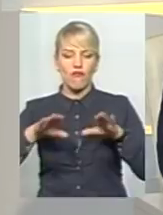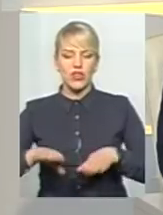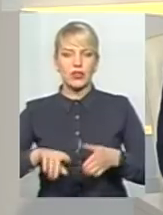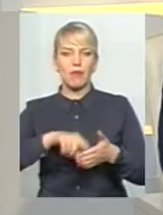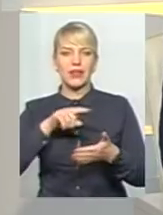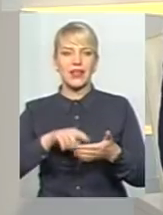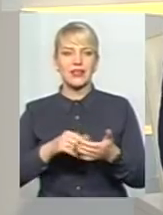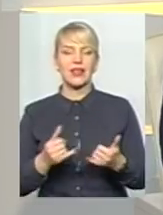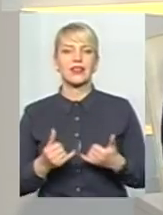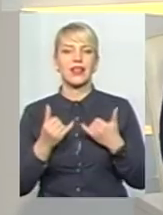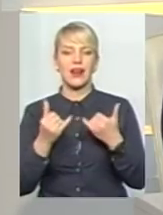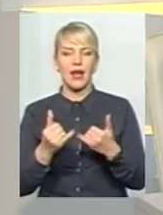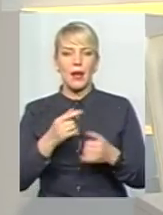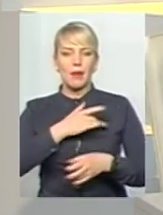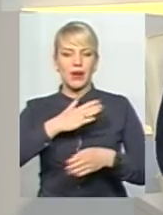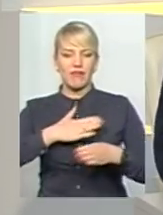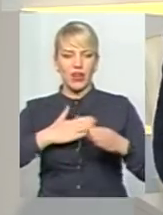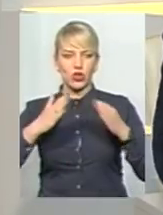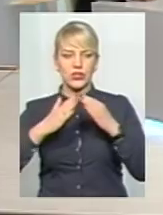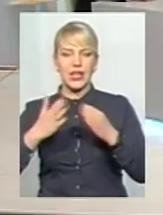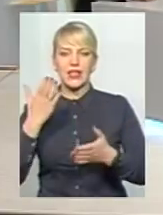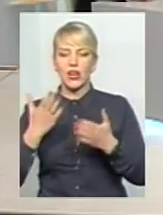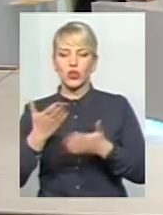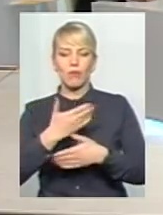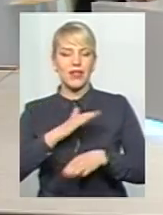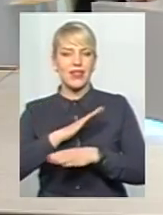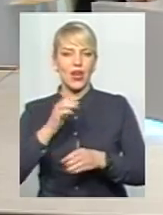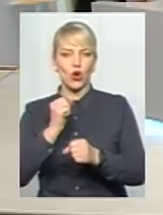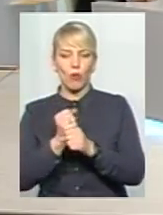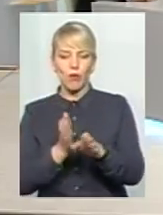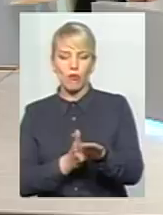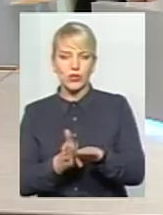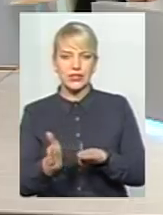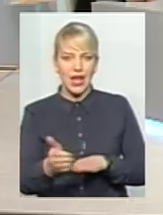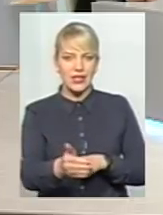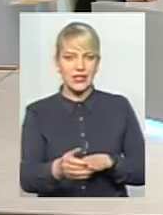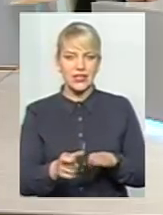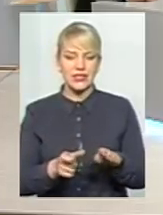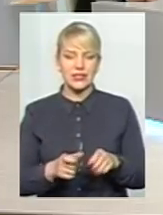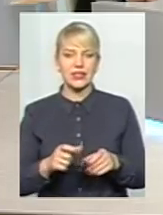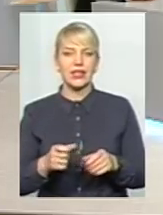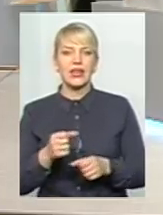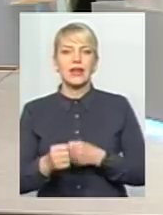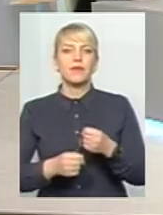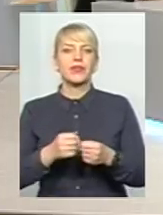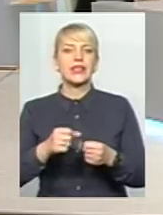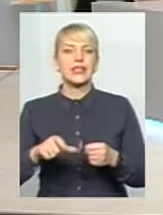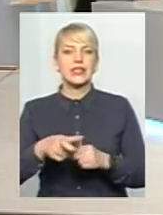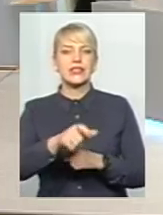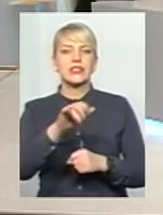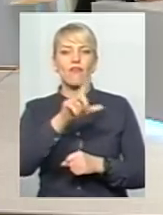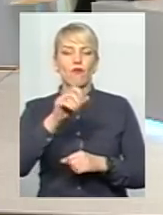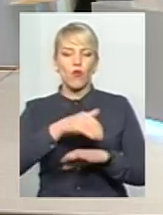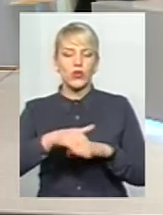для приватного сектора, якщо ми не робимо заїзд з вулиці Кам'янецької, якщо це не залазить ніяк,